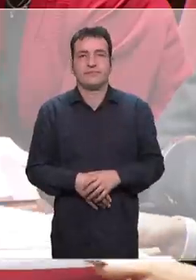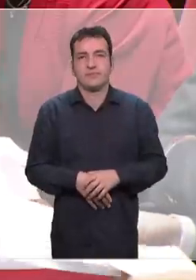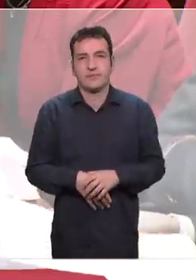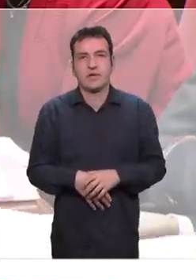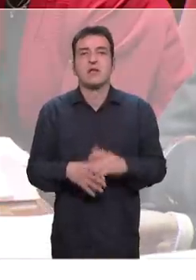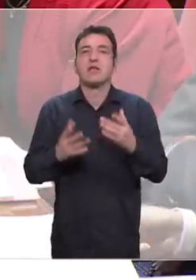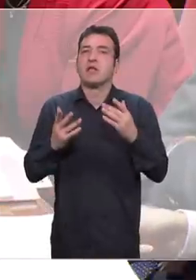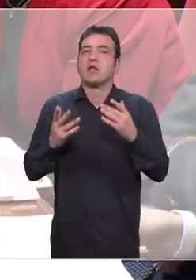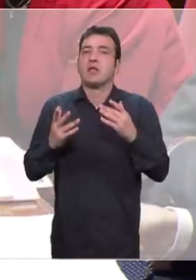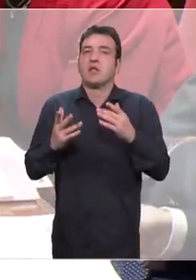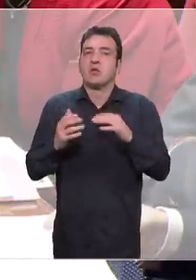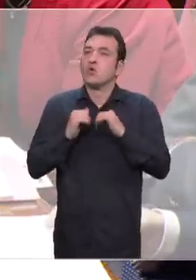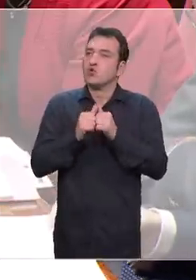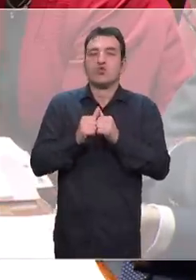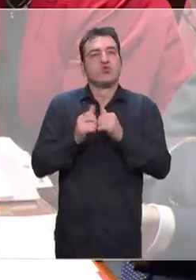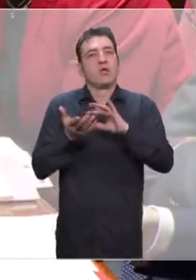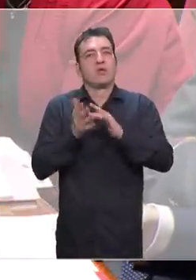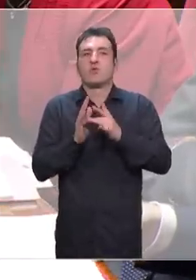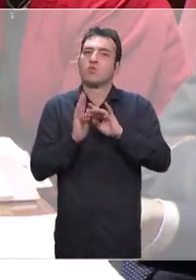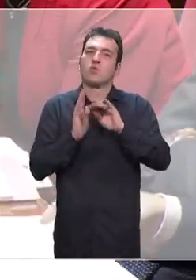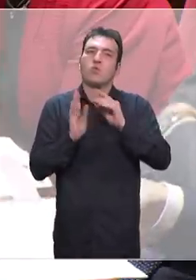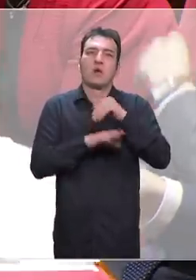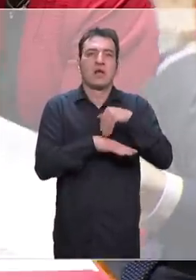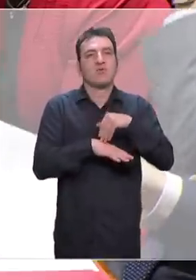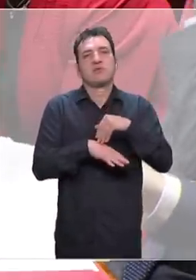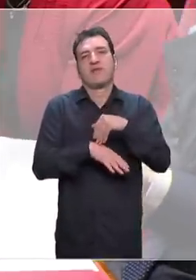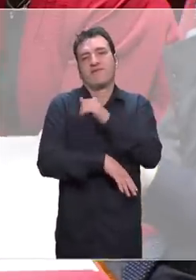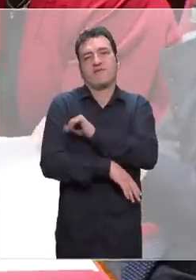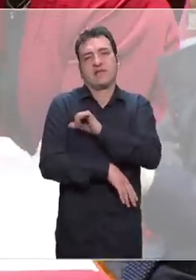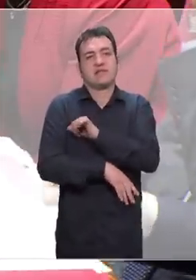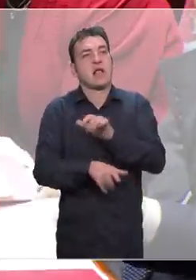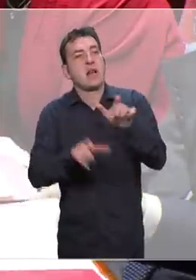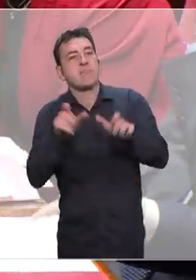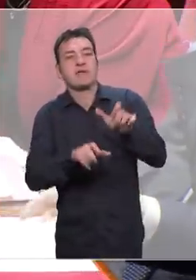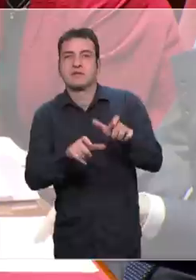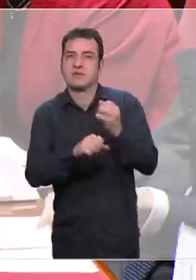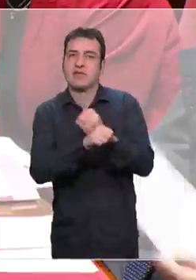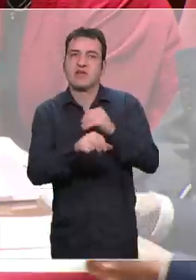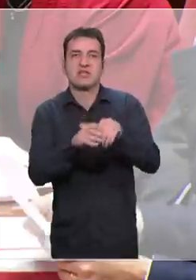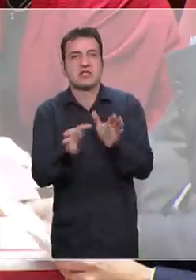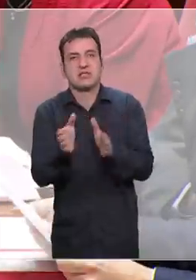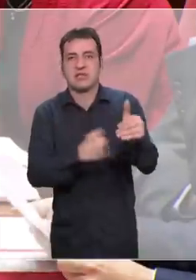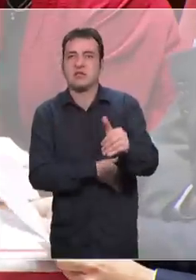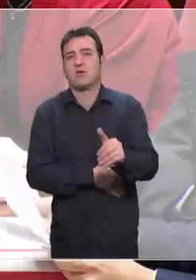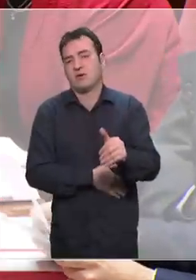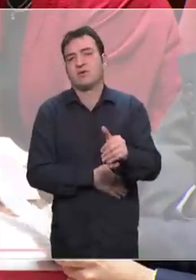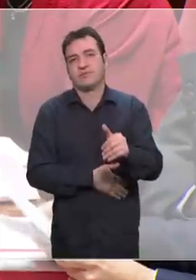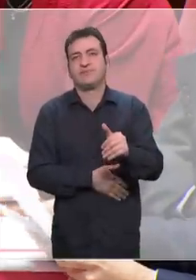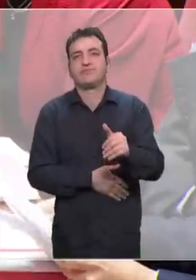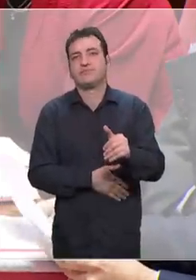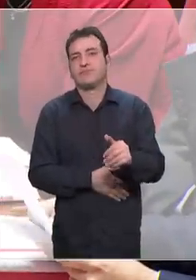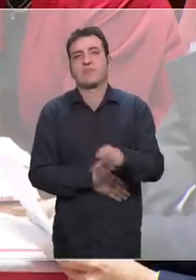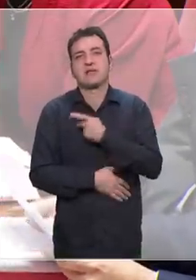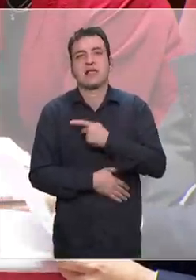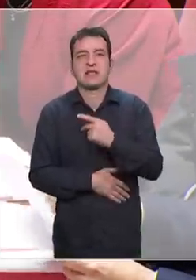des recommandations vaccinales des professionnels exerçant dans le secteur sanitaire et médico-social. La Haute Autorité se prononcera donc sur la